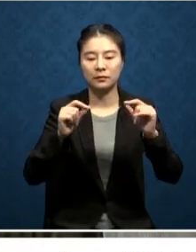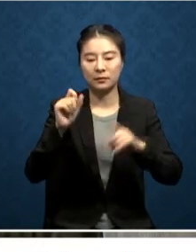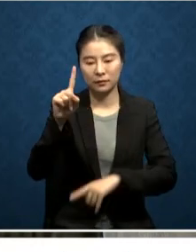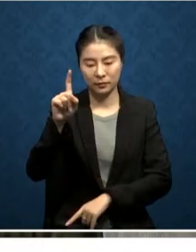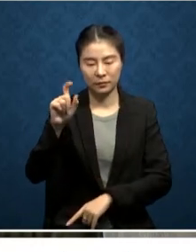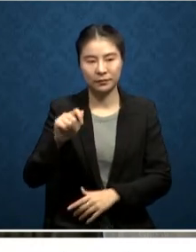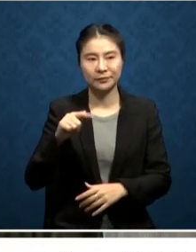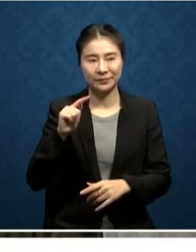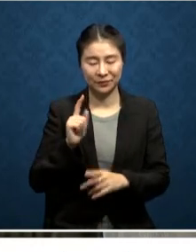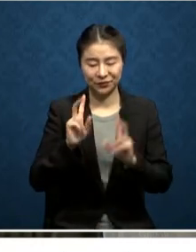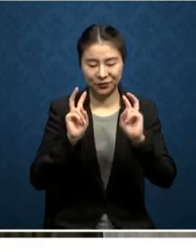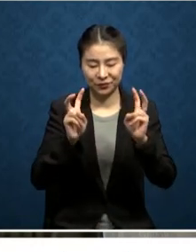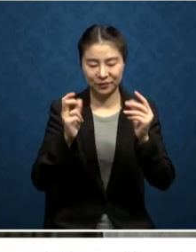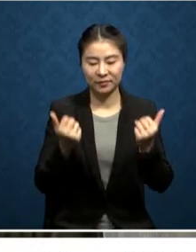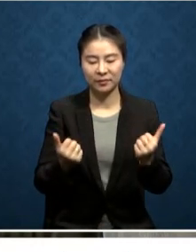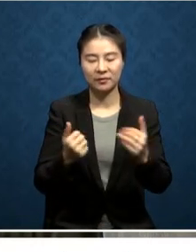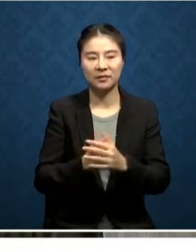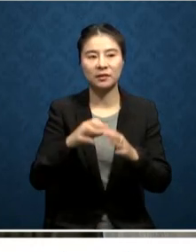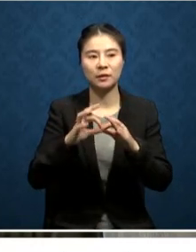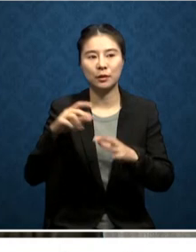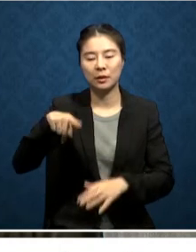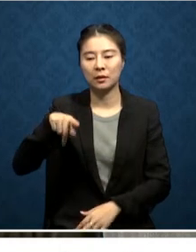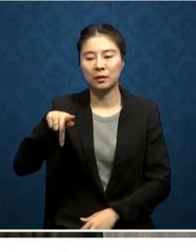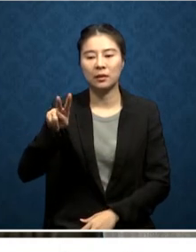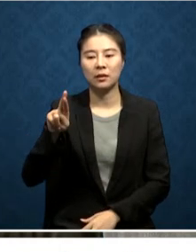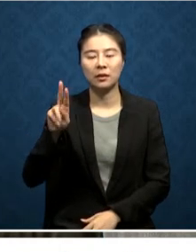ะครับเป็นพระราชบัญญัติยกเลิก